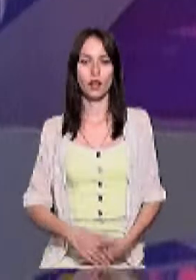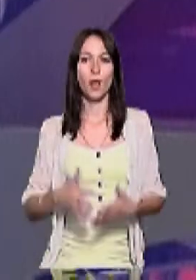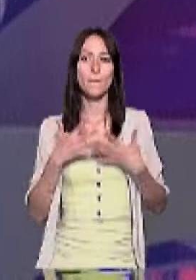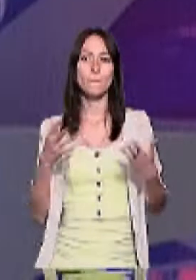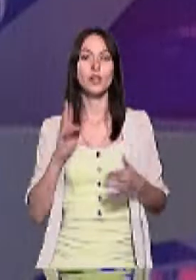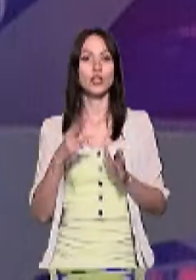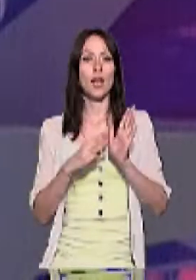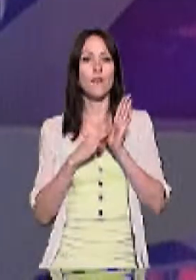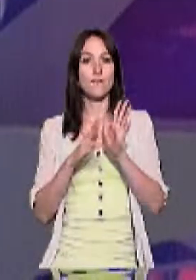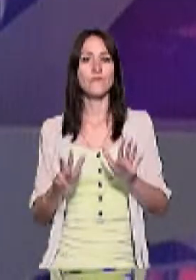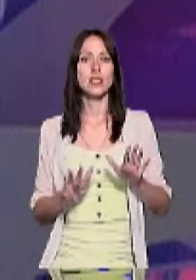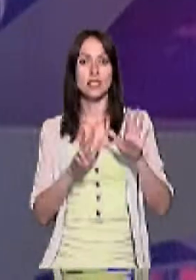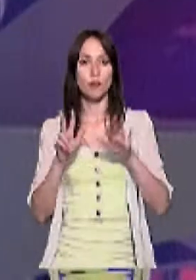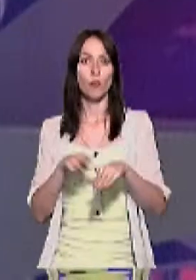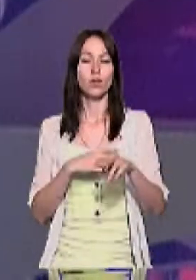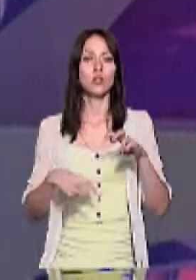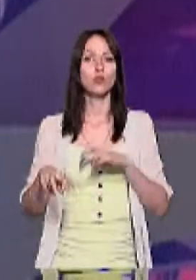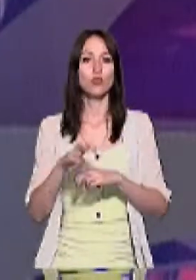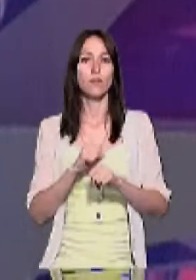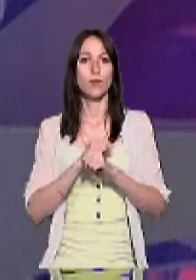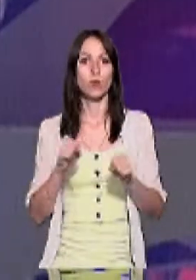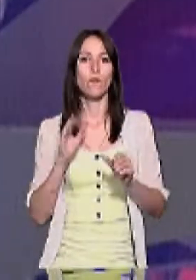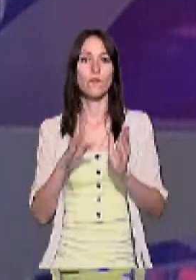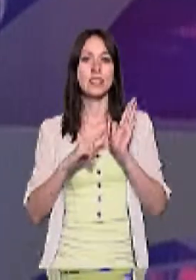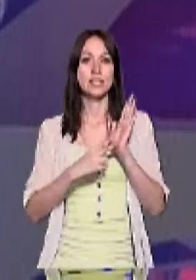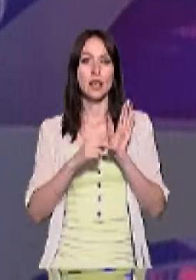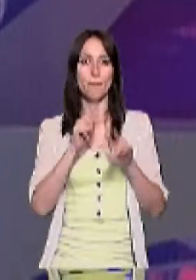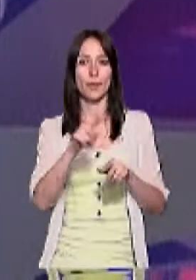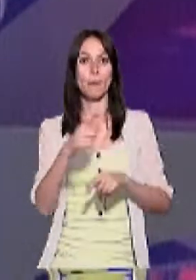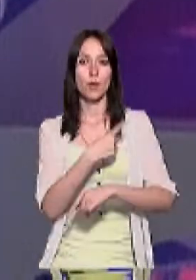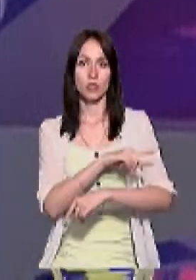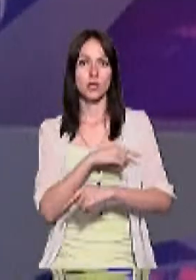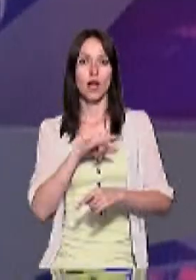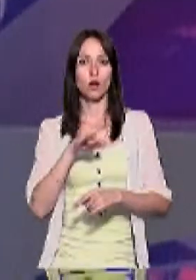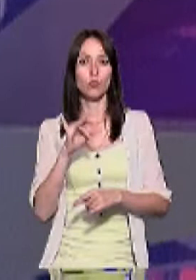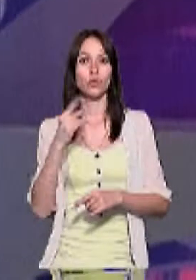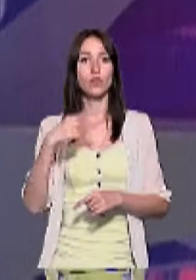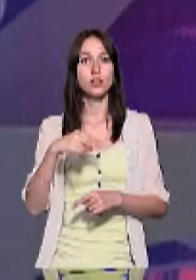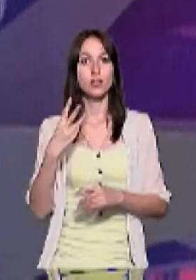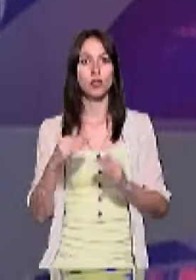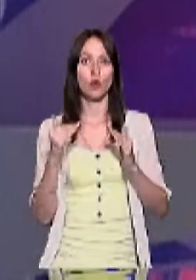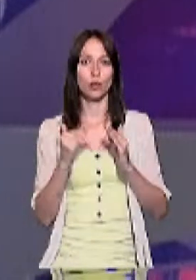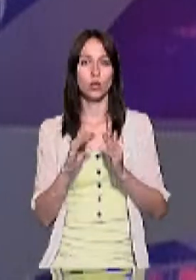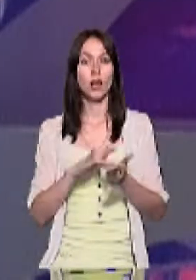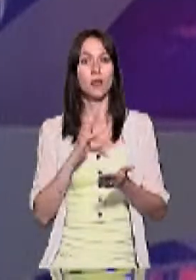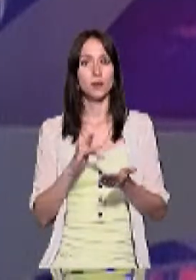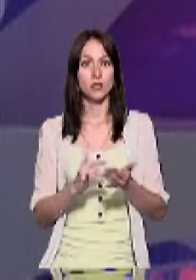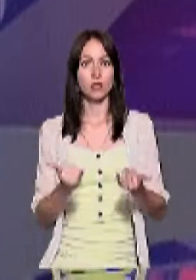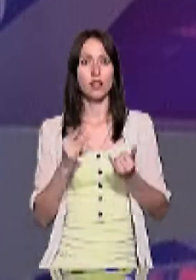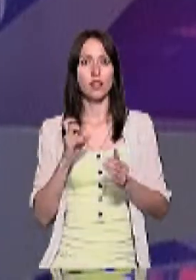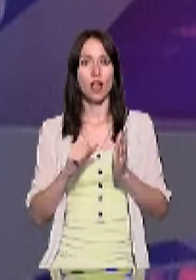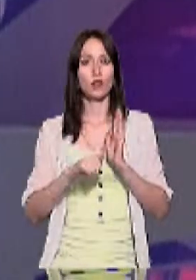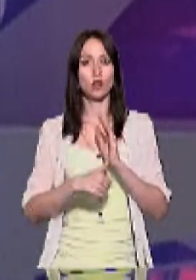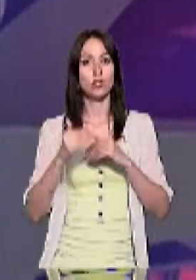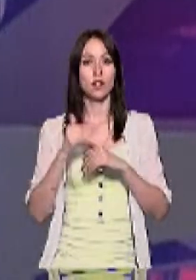Більш як 8 годин правоохоронці шукають вибухівку у 7 лікарнях, аеропорту та 23 будинках міста. Станом на